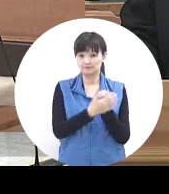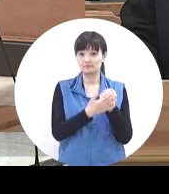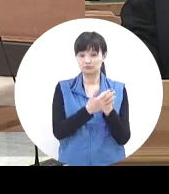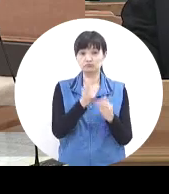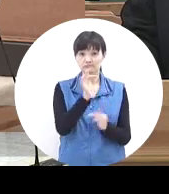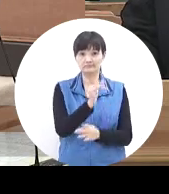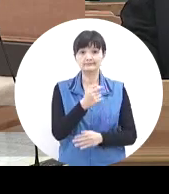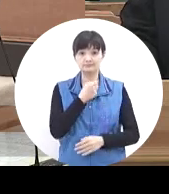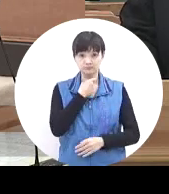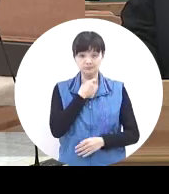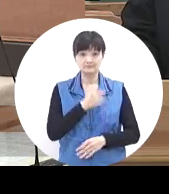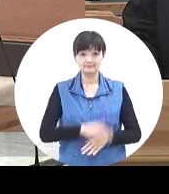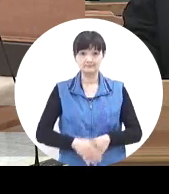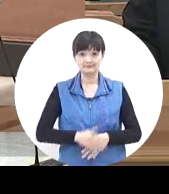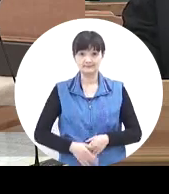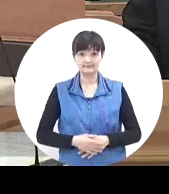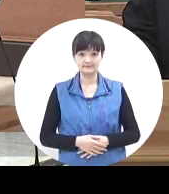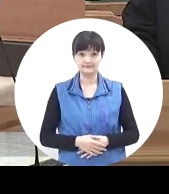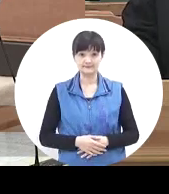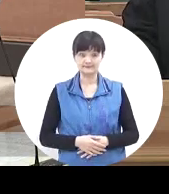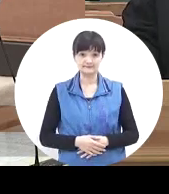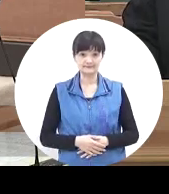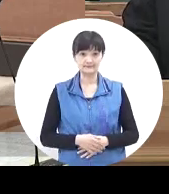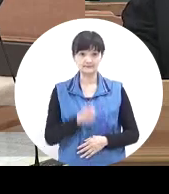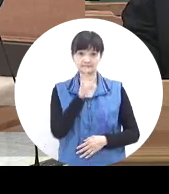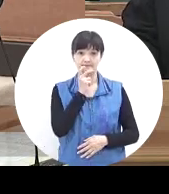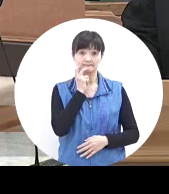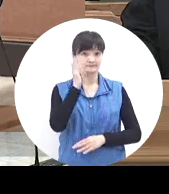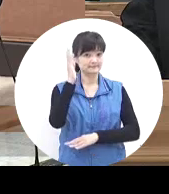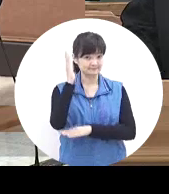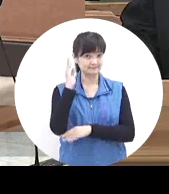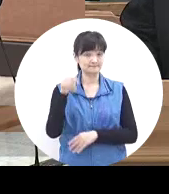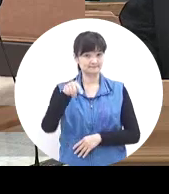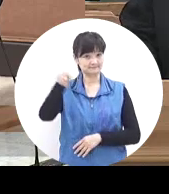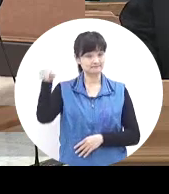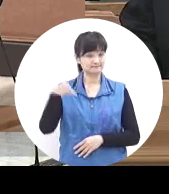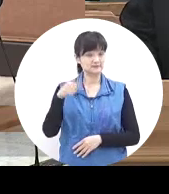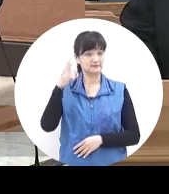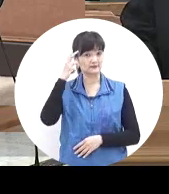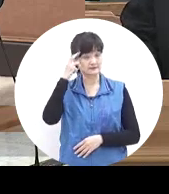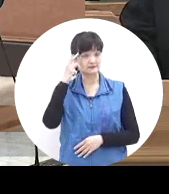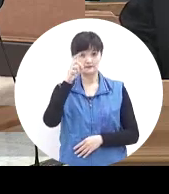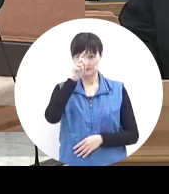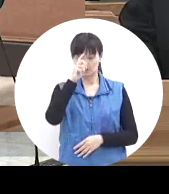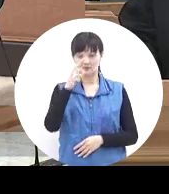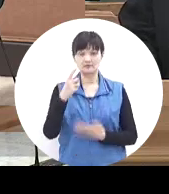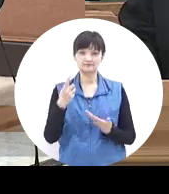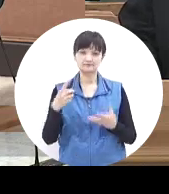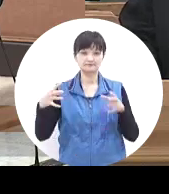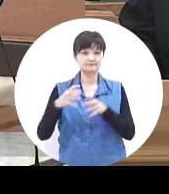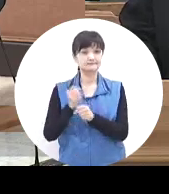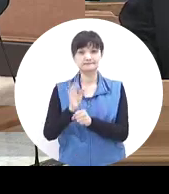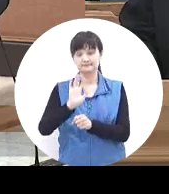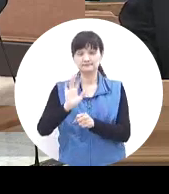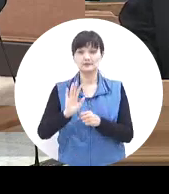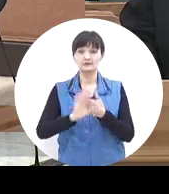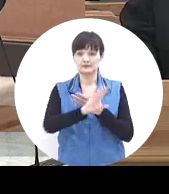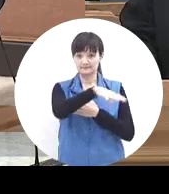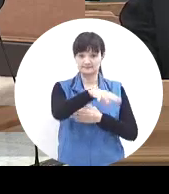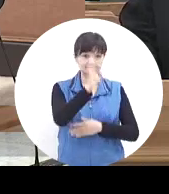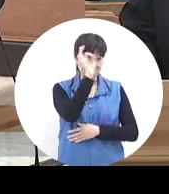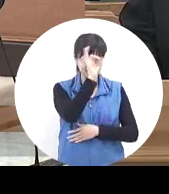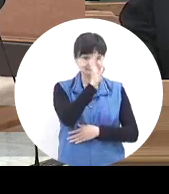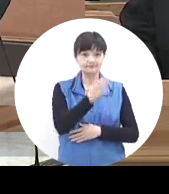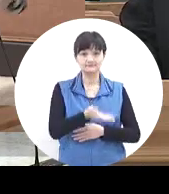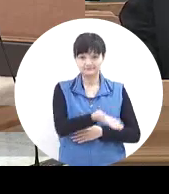保。不过这段时间其实中央还是蛮坚持，希望我们另找地方啦， 叫我们另找地方。 对，